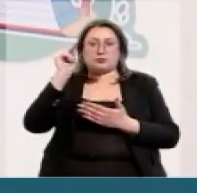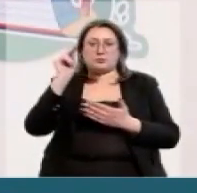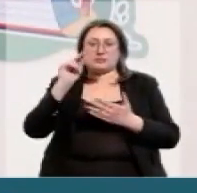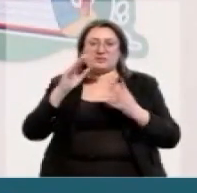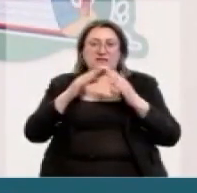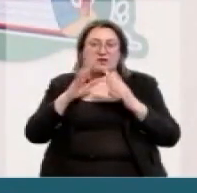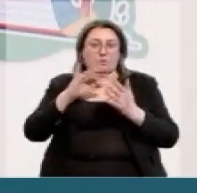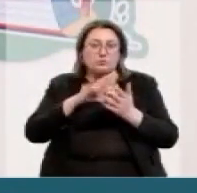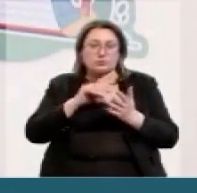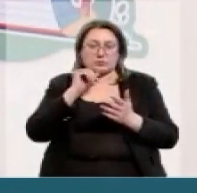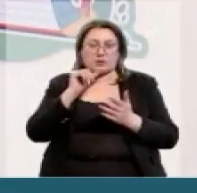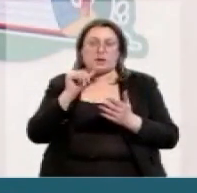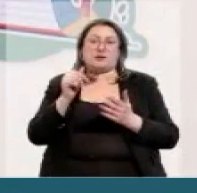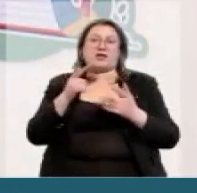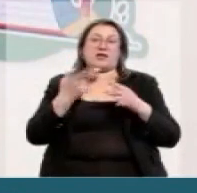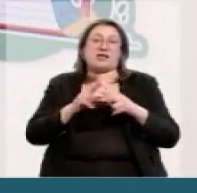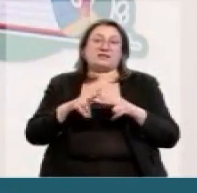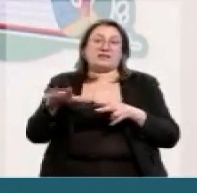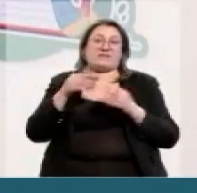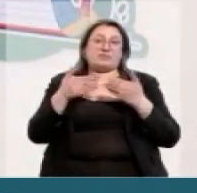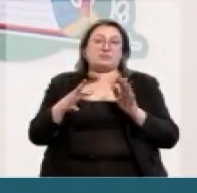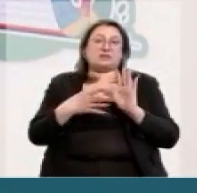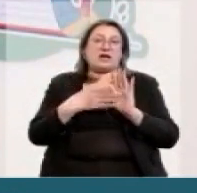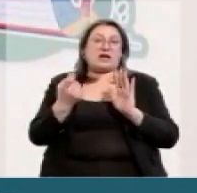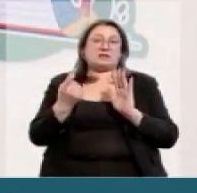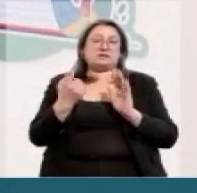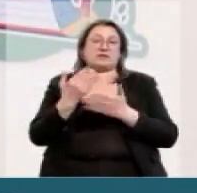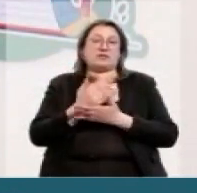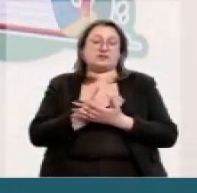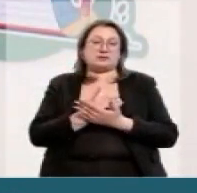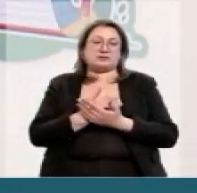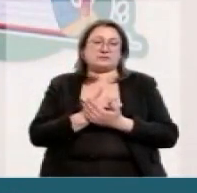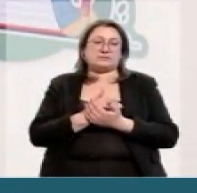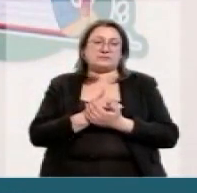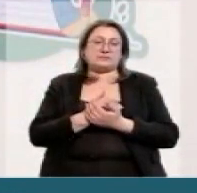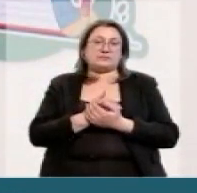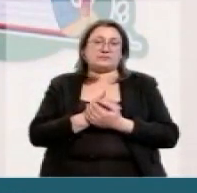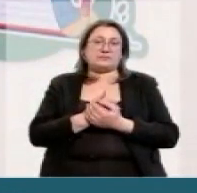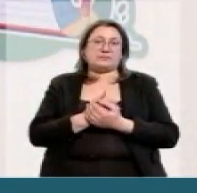Кустанай и как раз-таки вот эти выпускники 9-11 классов. Также